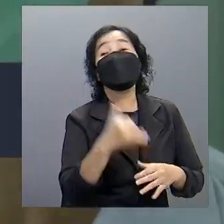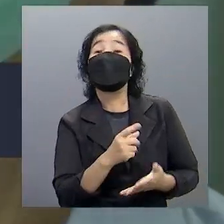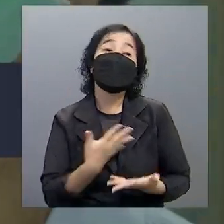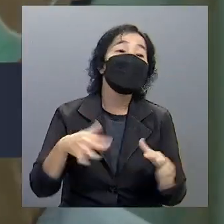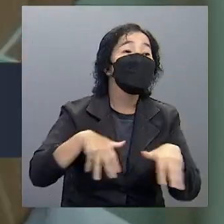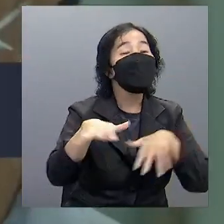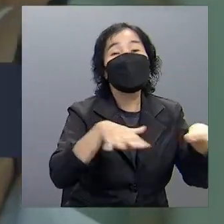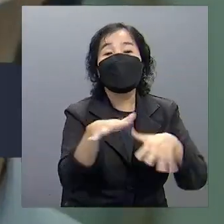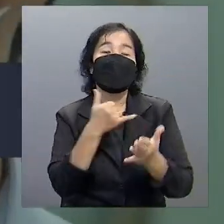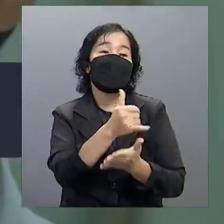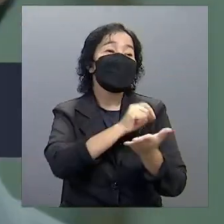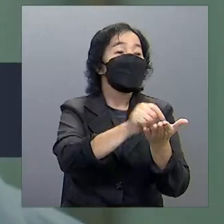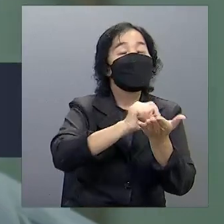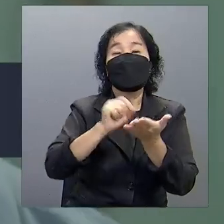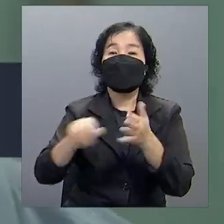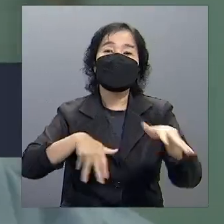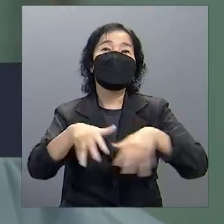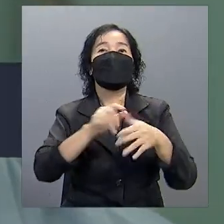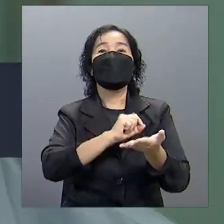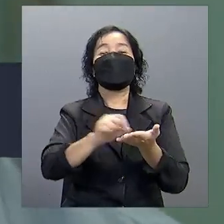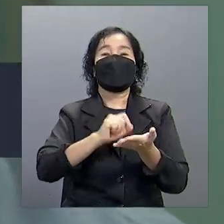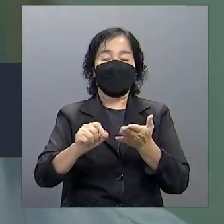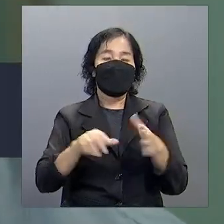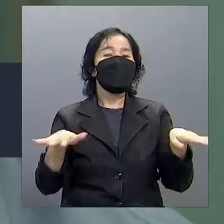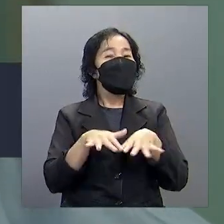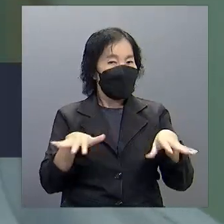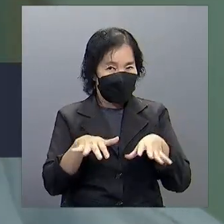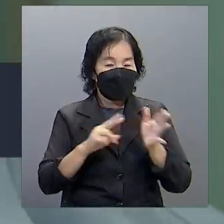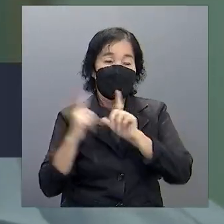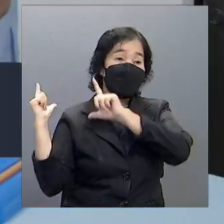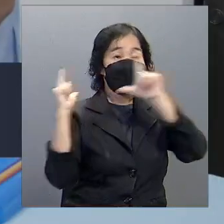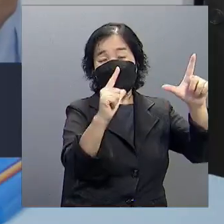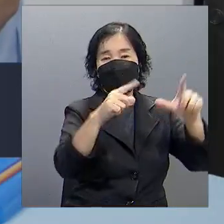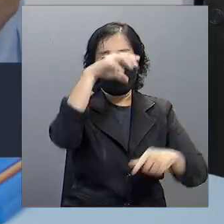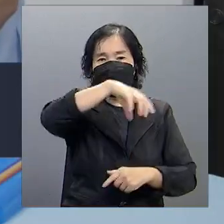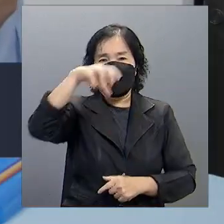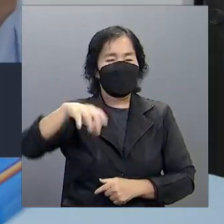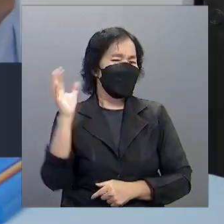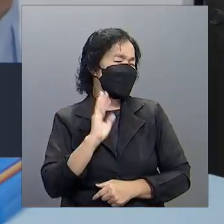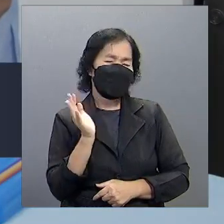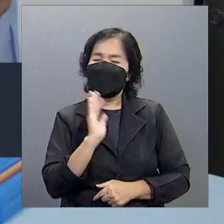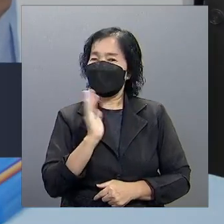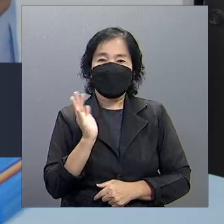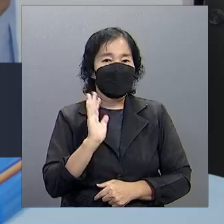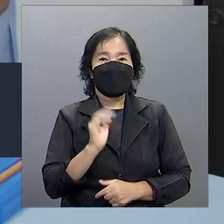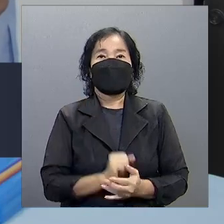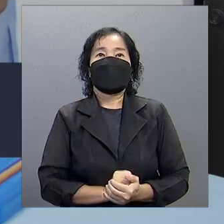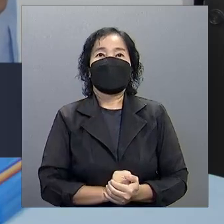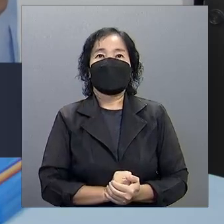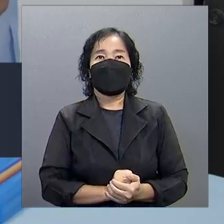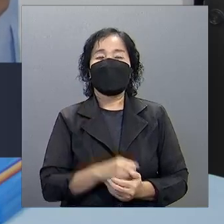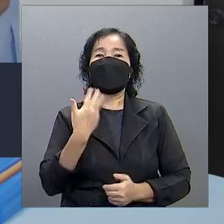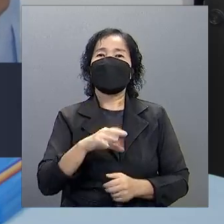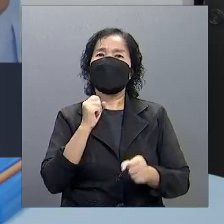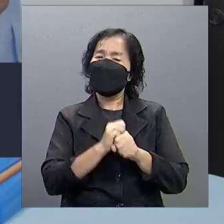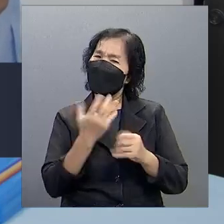อผลกระทบต่อสถานที่ของเขาด้วยนะครับเพราะฉะนั้นต้องเฝ้าระวังเรื่องพวกนี้ด้วยครับ เราไปสอบสวนเขาไปเอาข้อมูลเขาเนี่ยถ้า